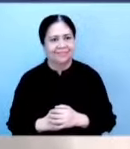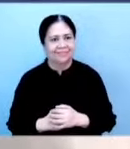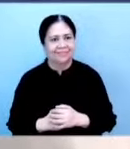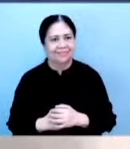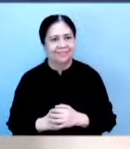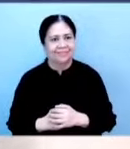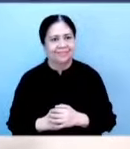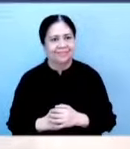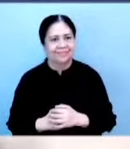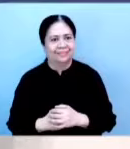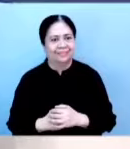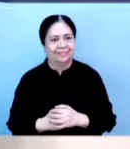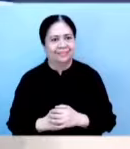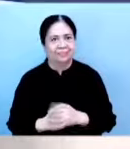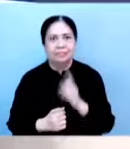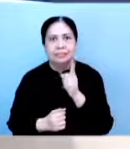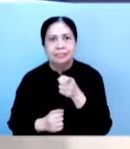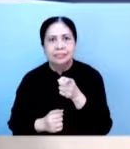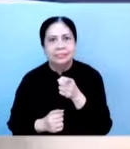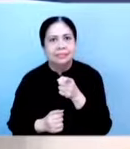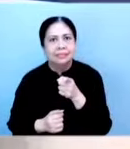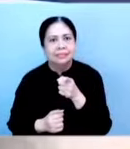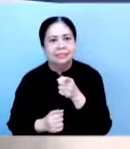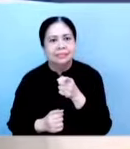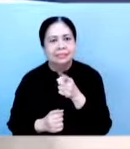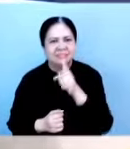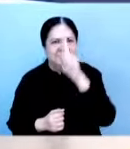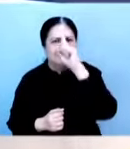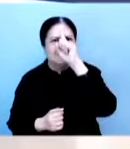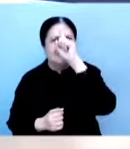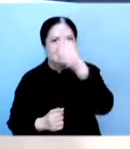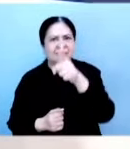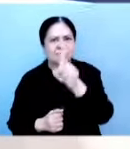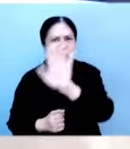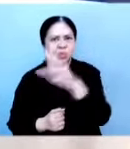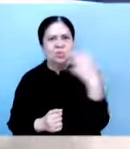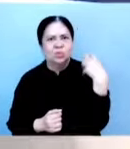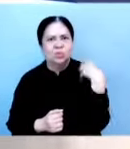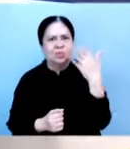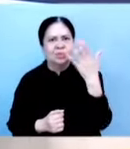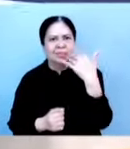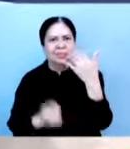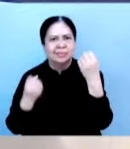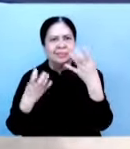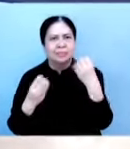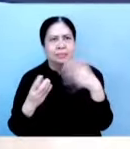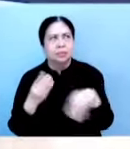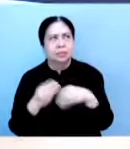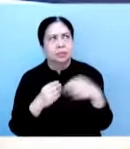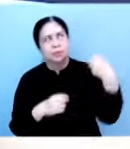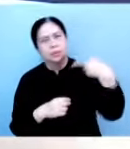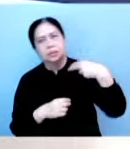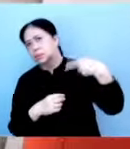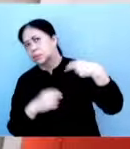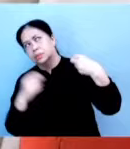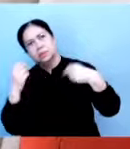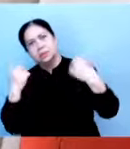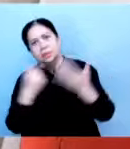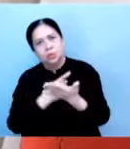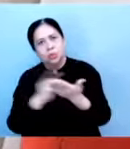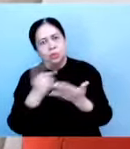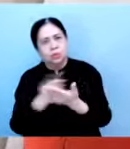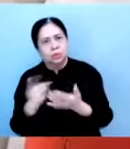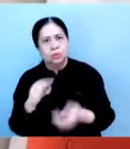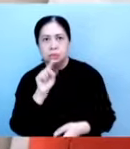kapatid ikaw Nainis na inis sa boss mo dahil ang dami pa ring pahabol na utos ngayong Holy Week at ikaw